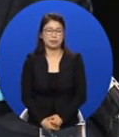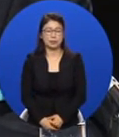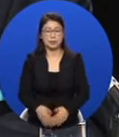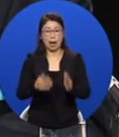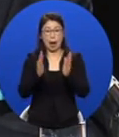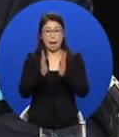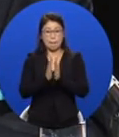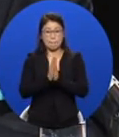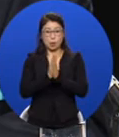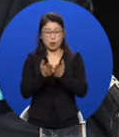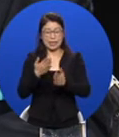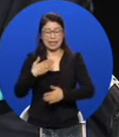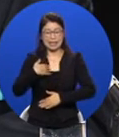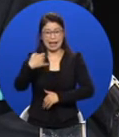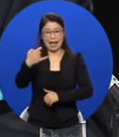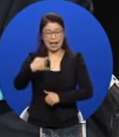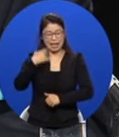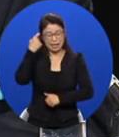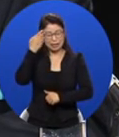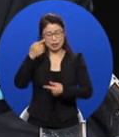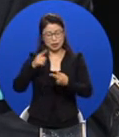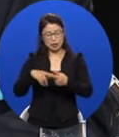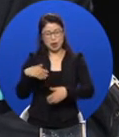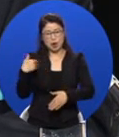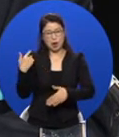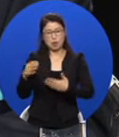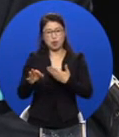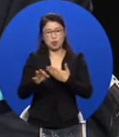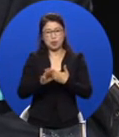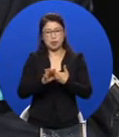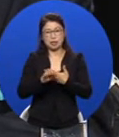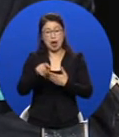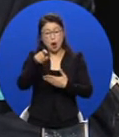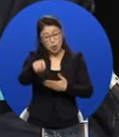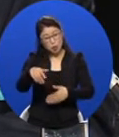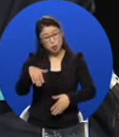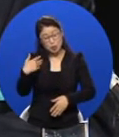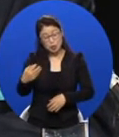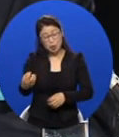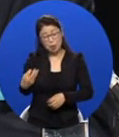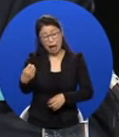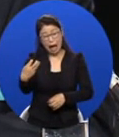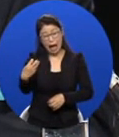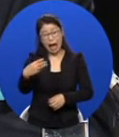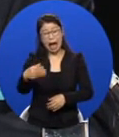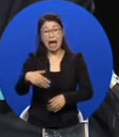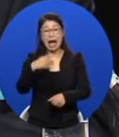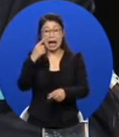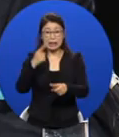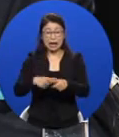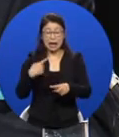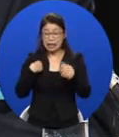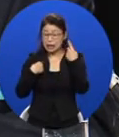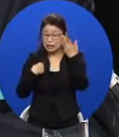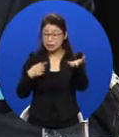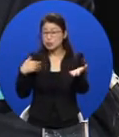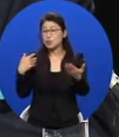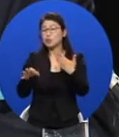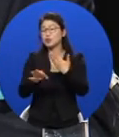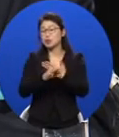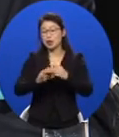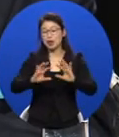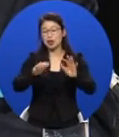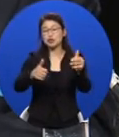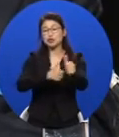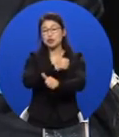본인이 저한테 질문해서 모르면은 막 그냥, 그것도 모른다고 막 하다가 저가 질문해서 모르면 국회의원